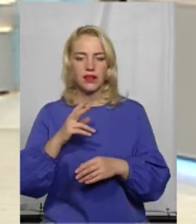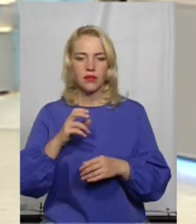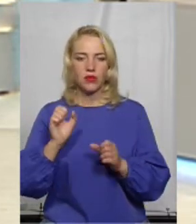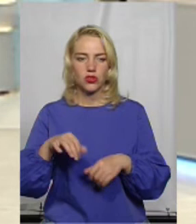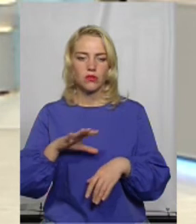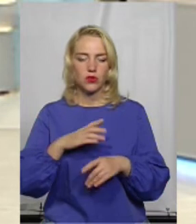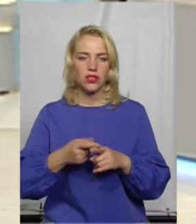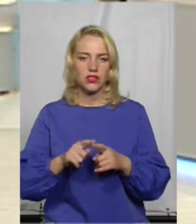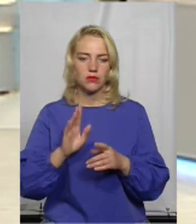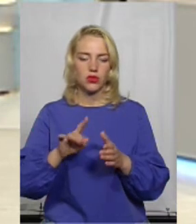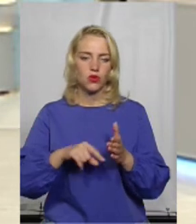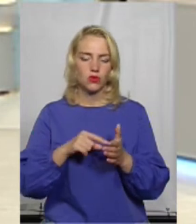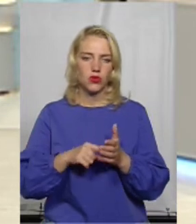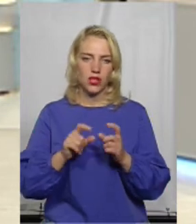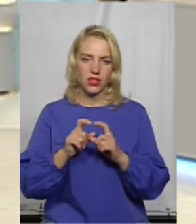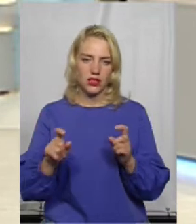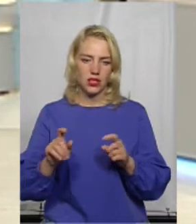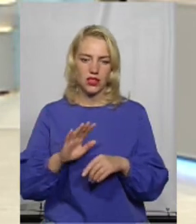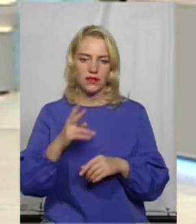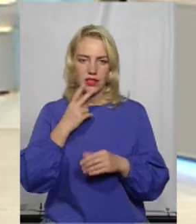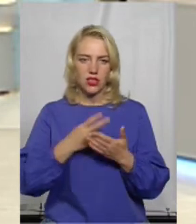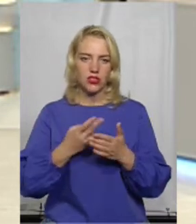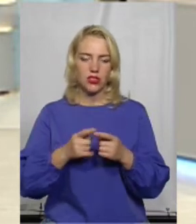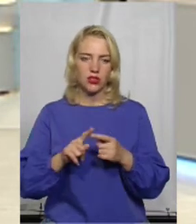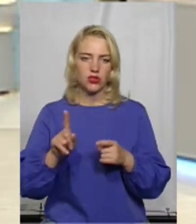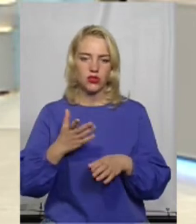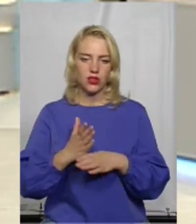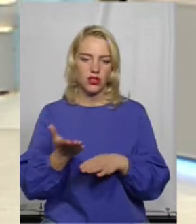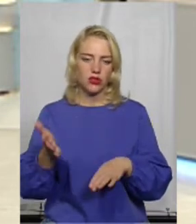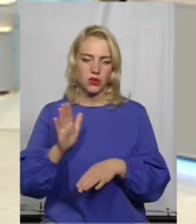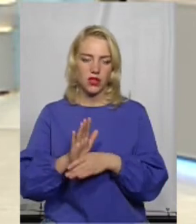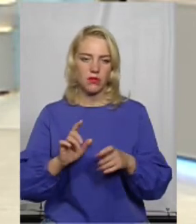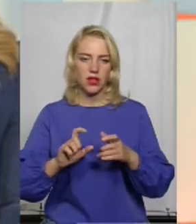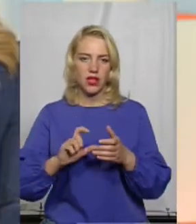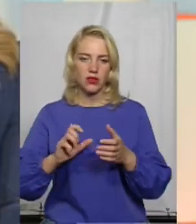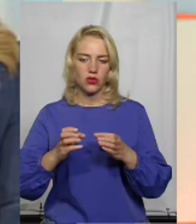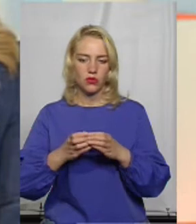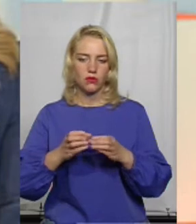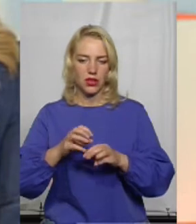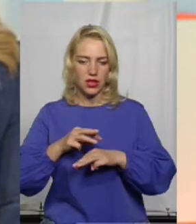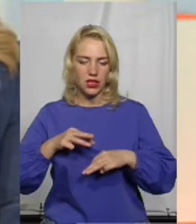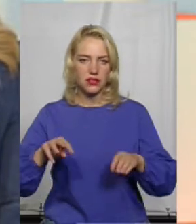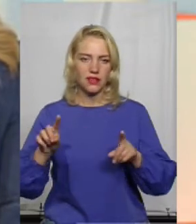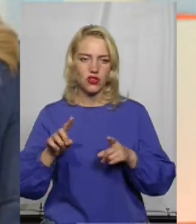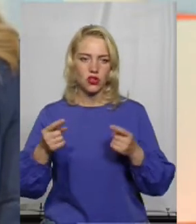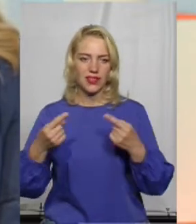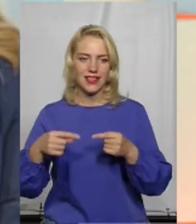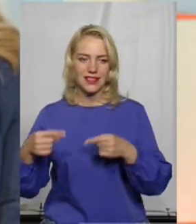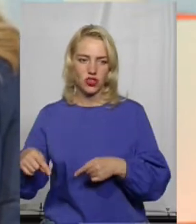це стане комунальним закладом, зважаючи на те, що є розпорядження Кабінету міністрів про те, що такі